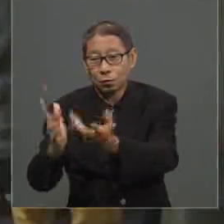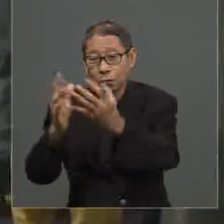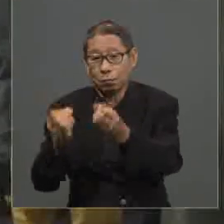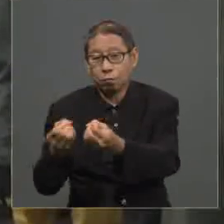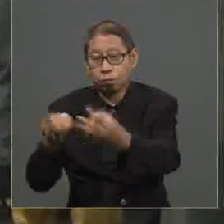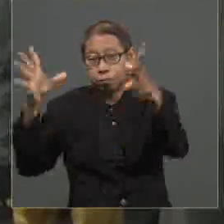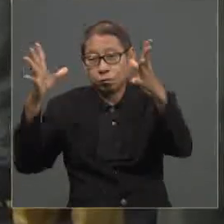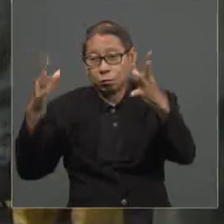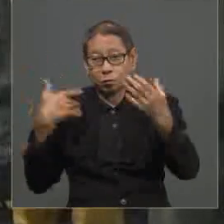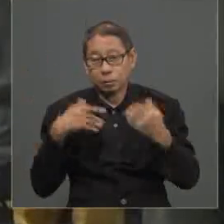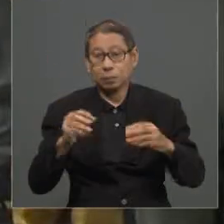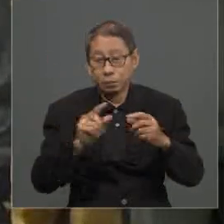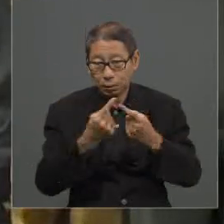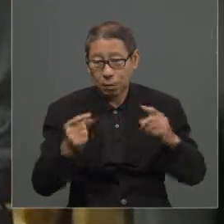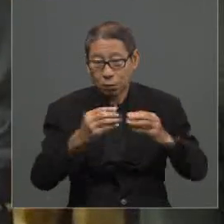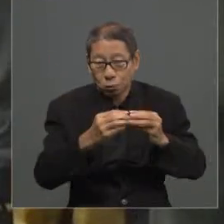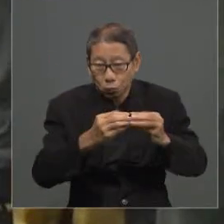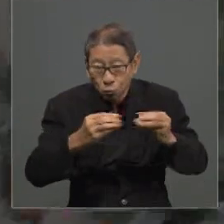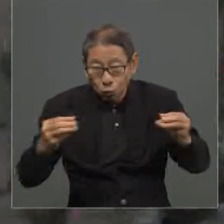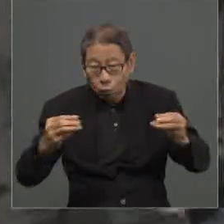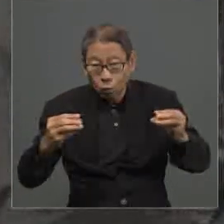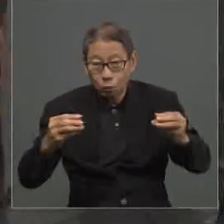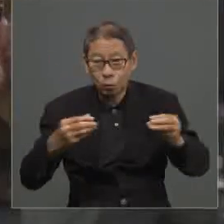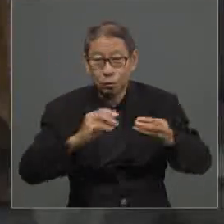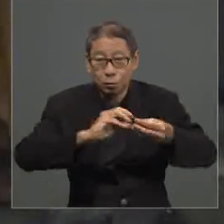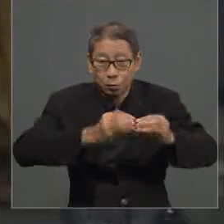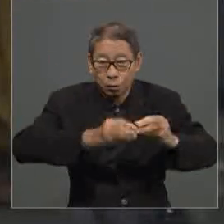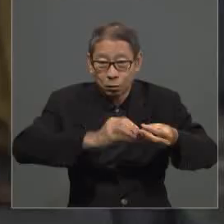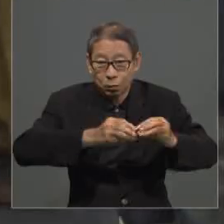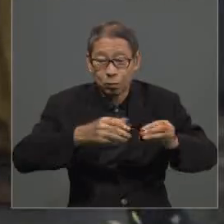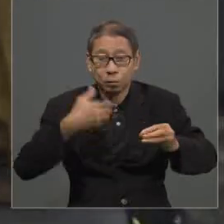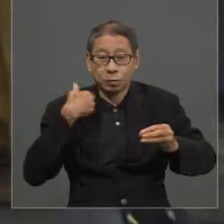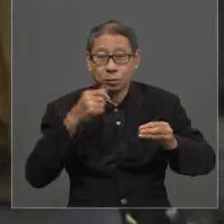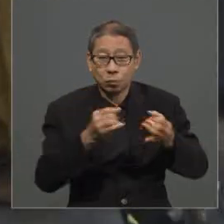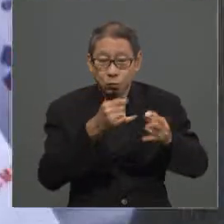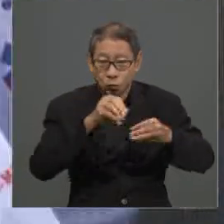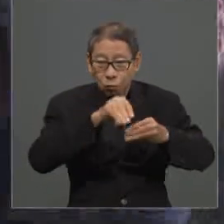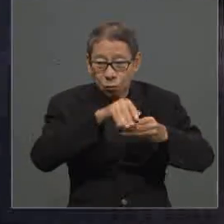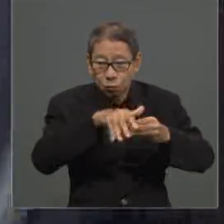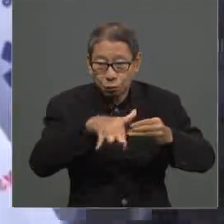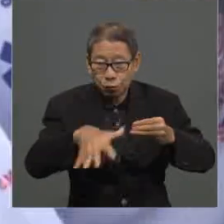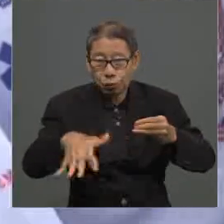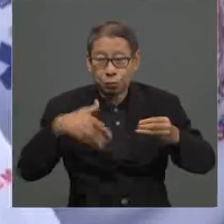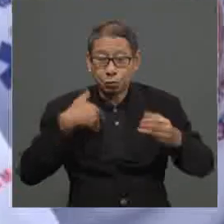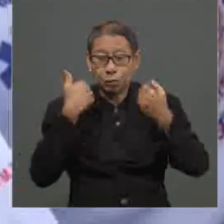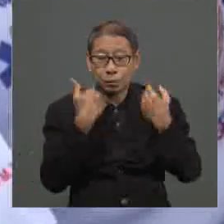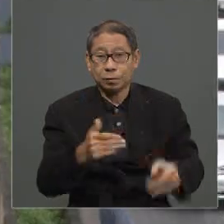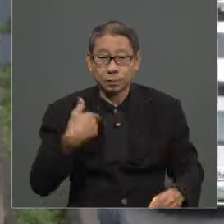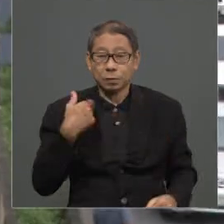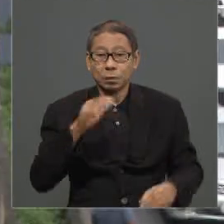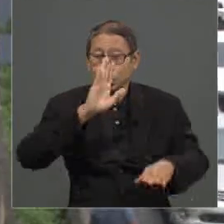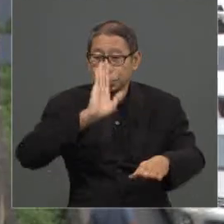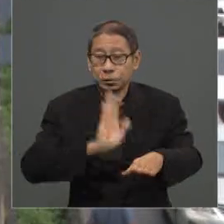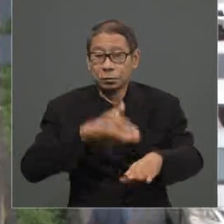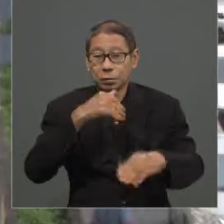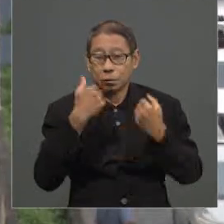คือตัวท่อมันอะรั่วนะมันก็เลยทำให้เกิดปัญหาตรงนี้ขึ้นมาซึ่งวันนี้ก็มีการเชิญผู้เชี่ยวชาญทางด้านวิศวกรและยาน